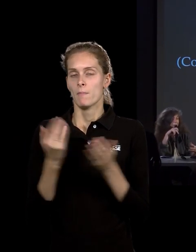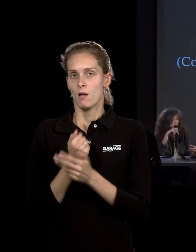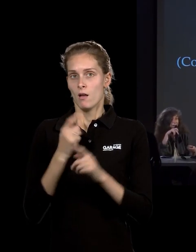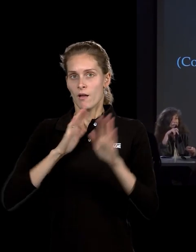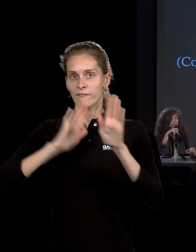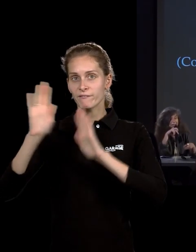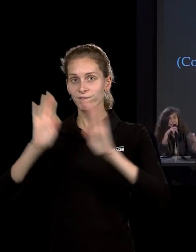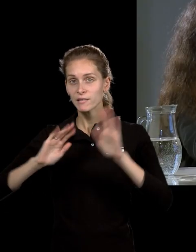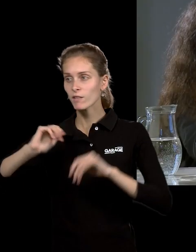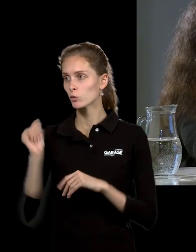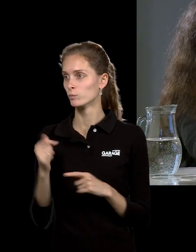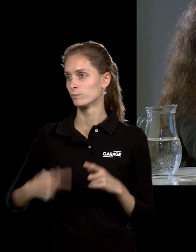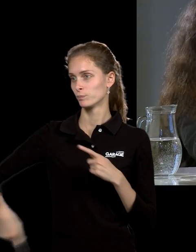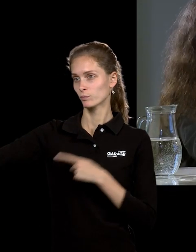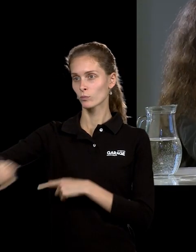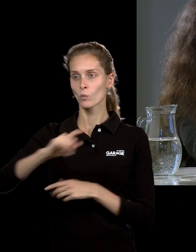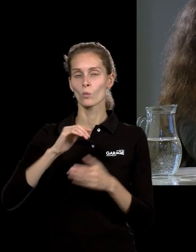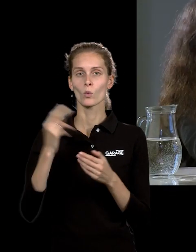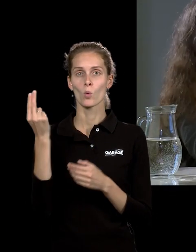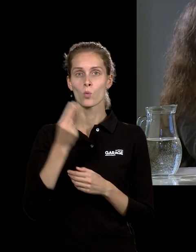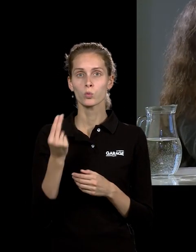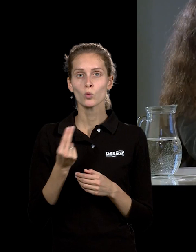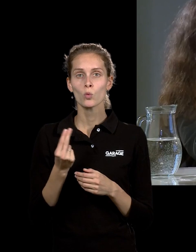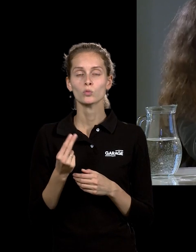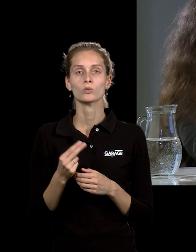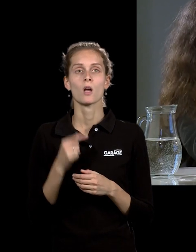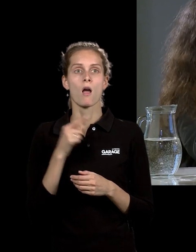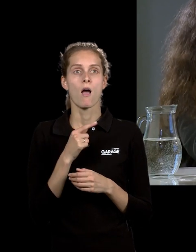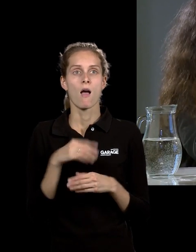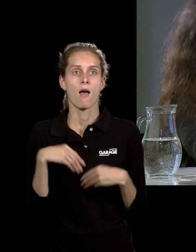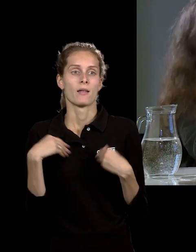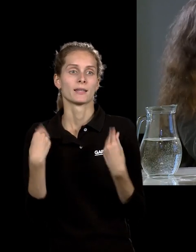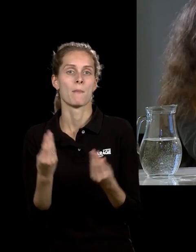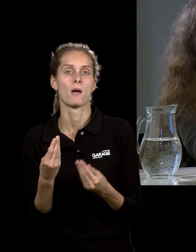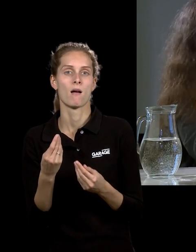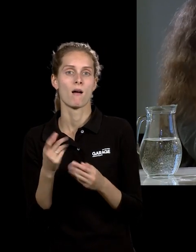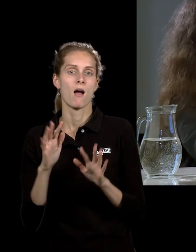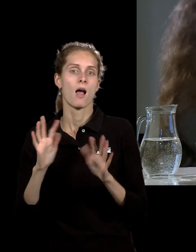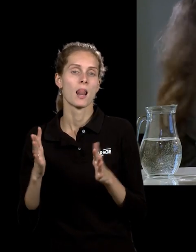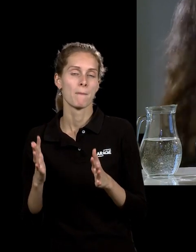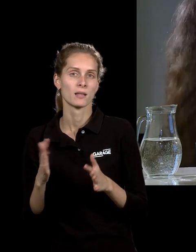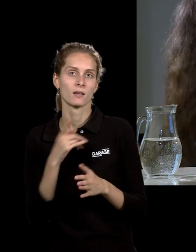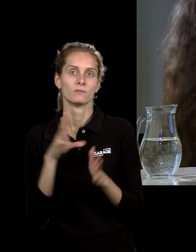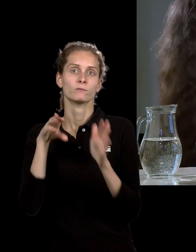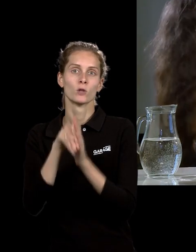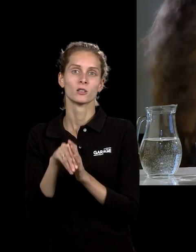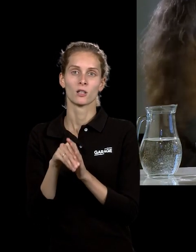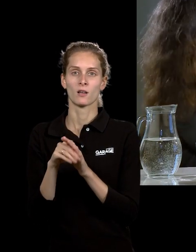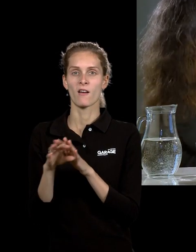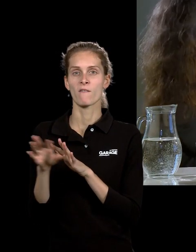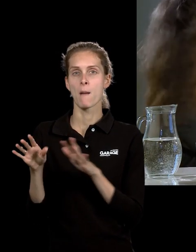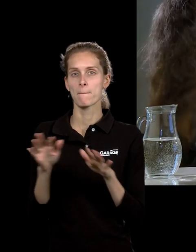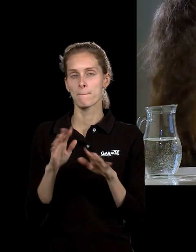друзей-художников дать какой-то элемент, который будет участвовать в этом, вот в этом произведении. И то, что там видно